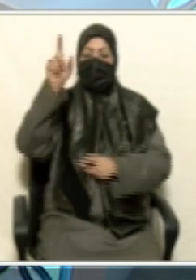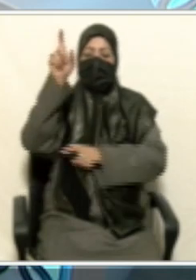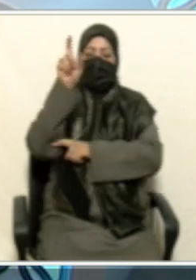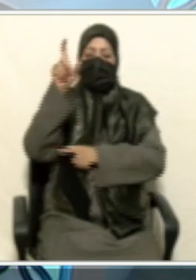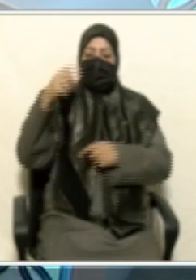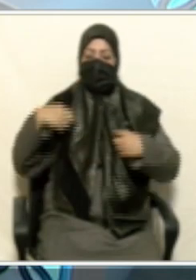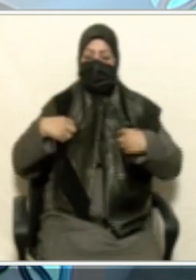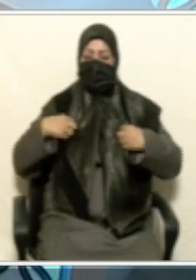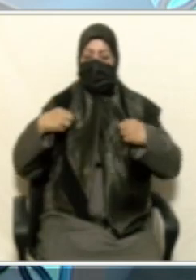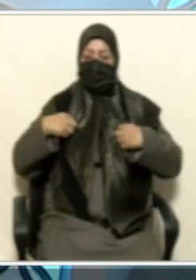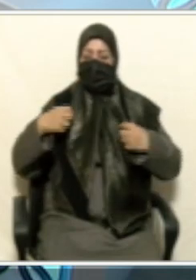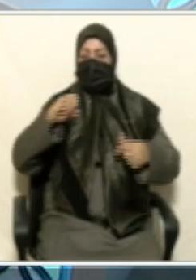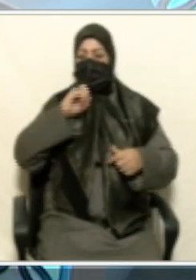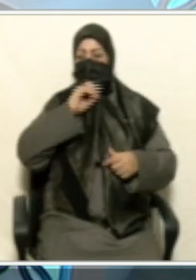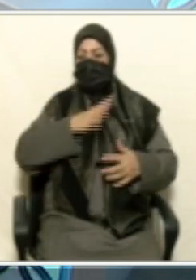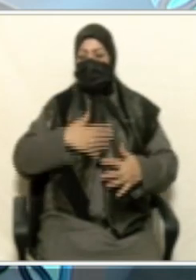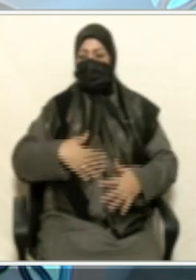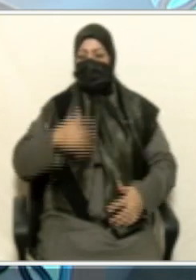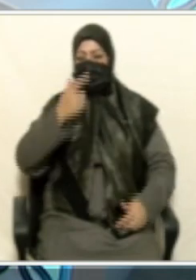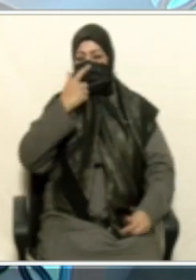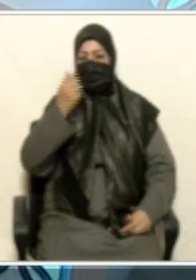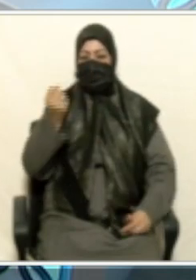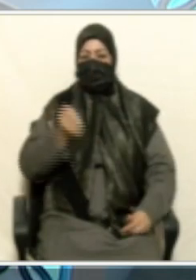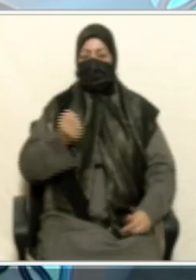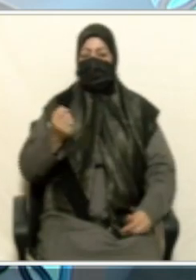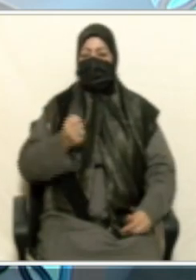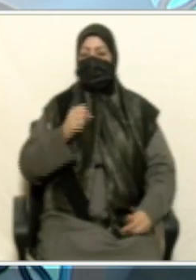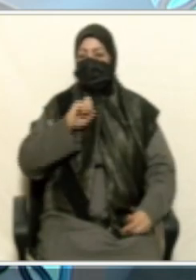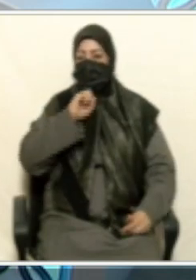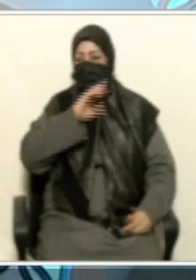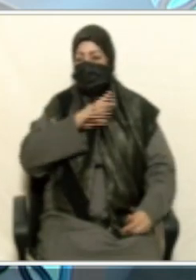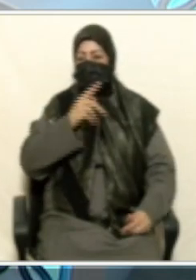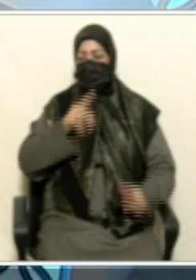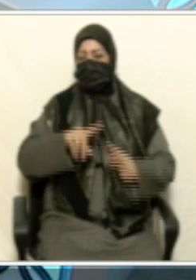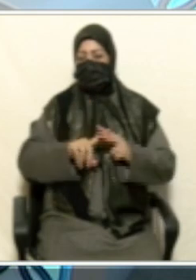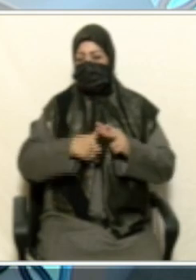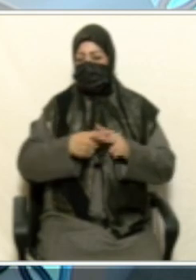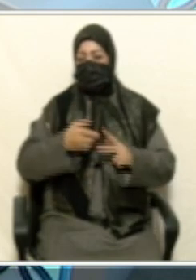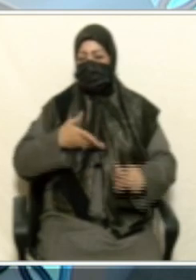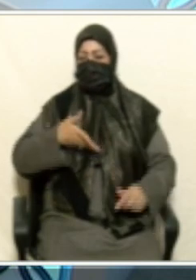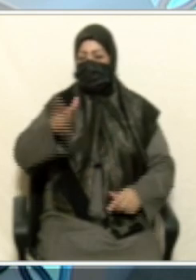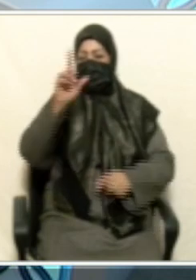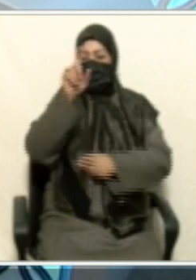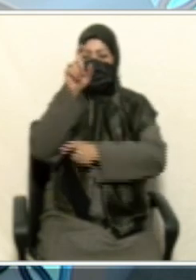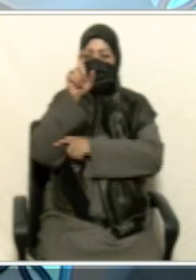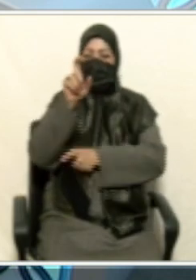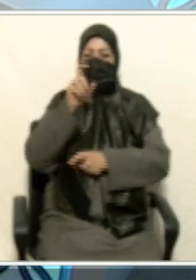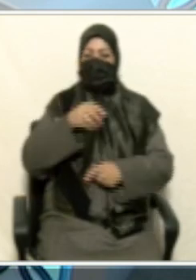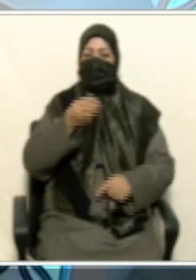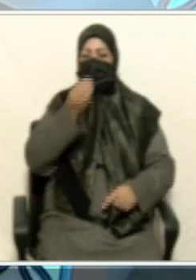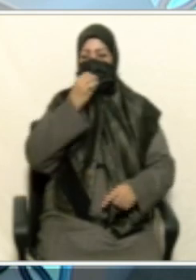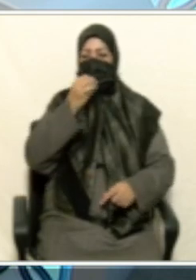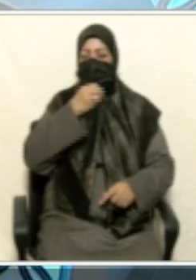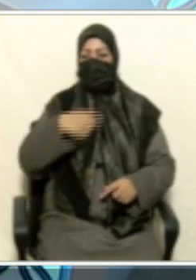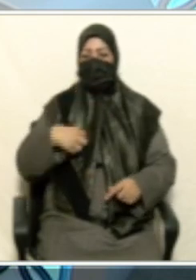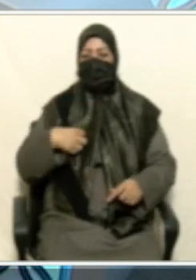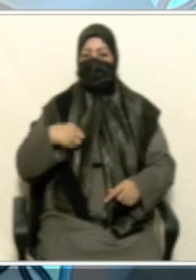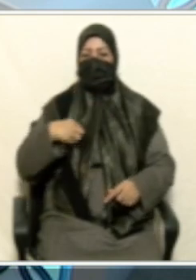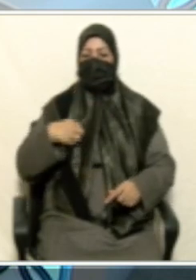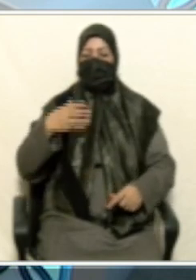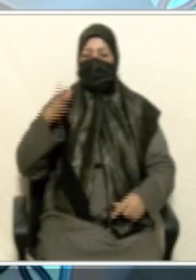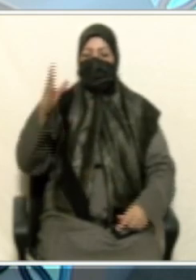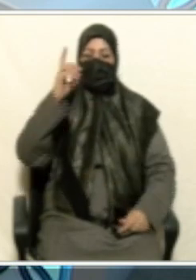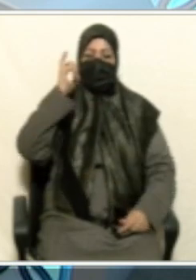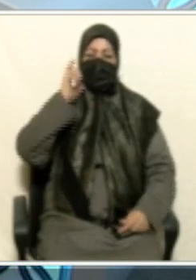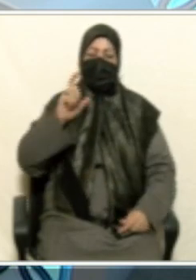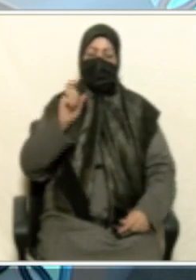بروائح العمل. لنقدم النصيحه يا شيخ حسن. نعم. السؤال الثاني، الجلد والرجم